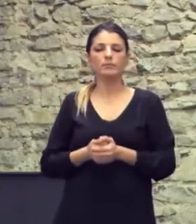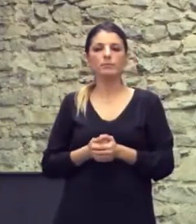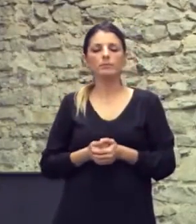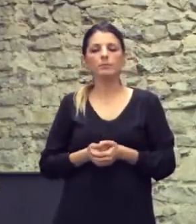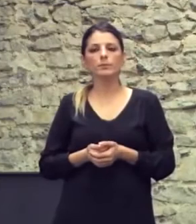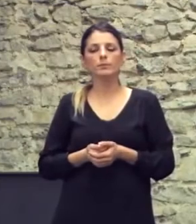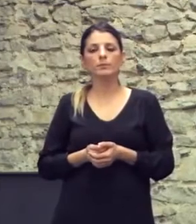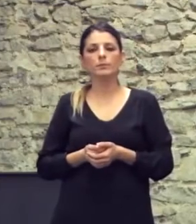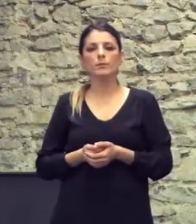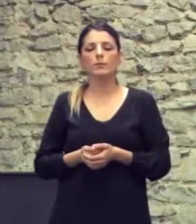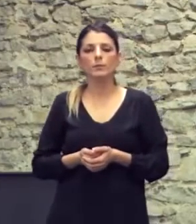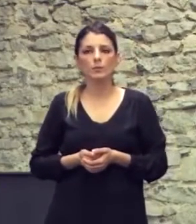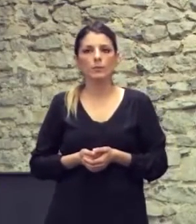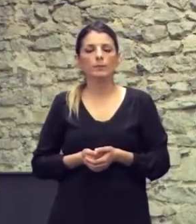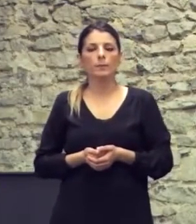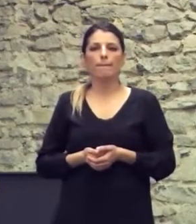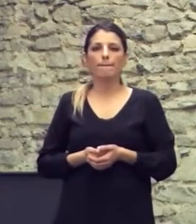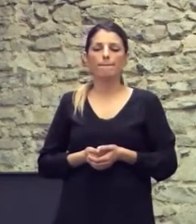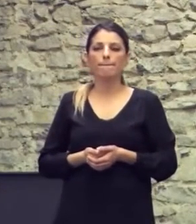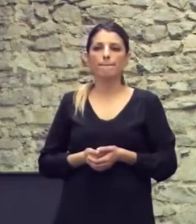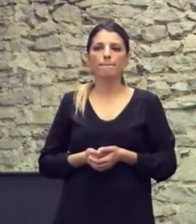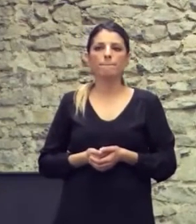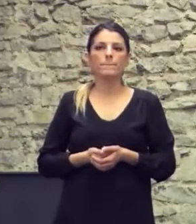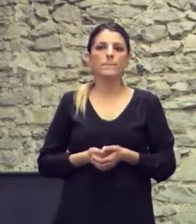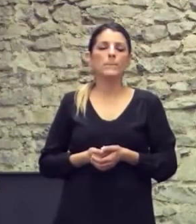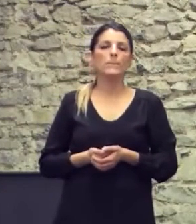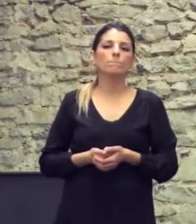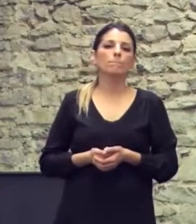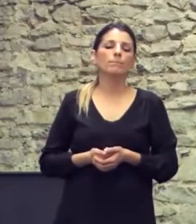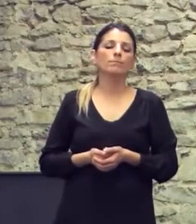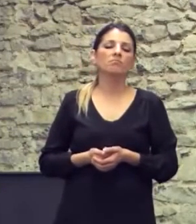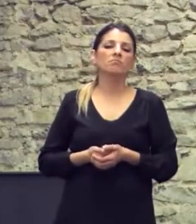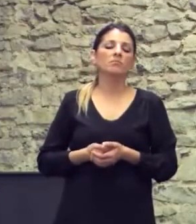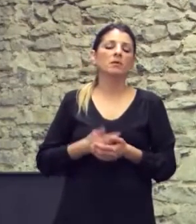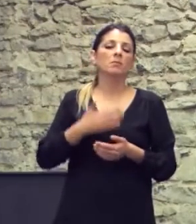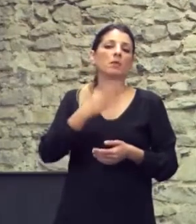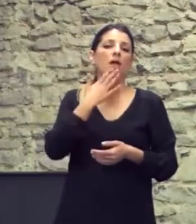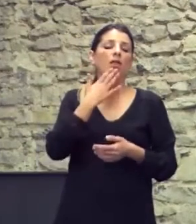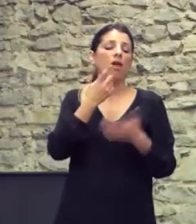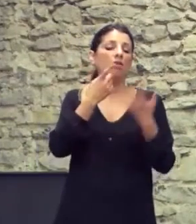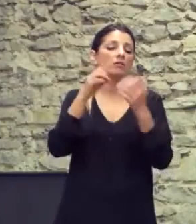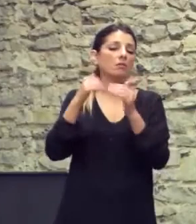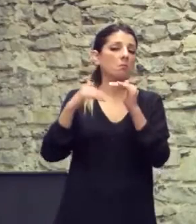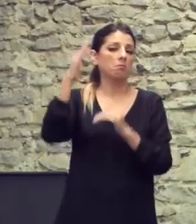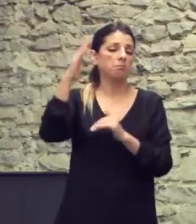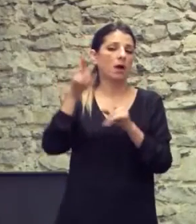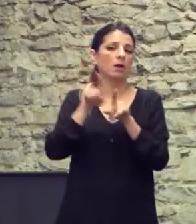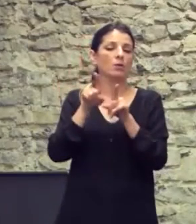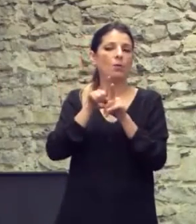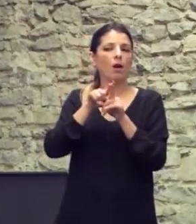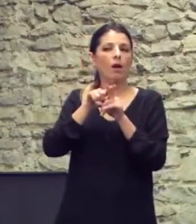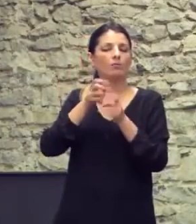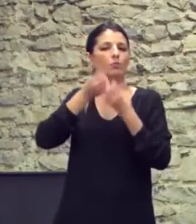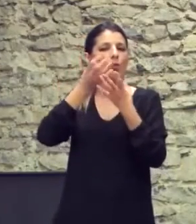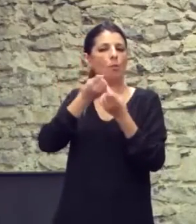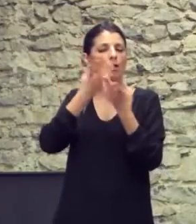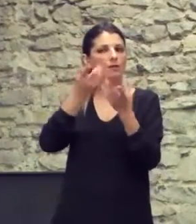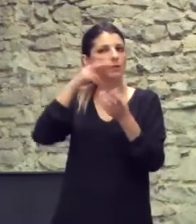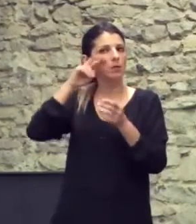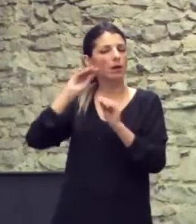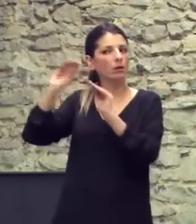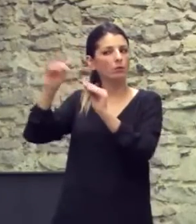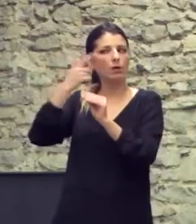70-80 urteko pertsonak entzutea beraien esperientzan inguruan hitz egiten. Ez dakit zentzua ikusiko diozen, baina nik nolabait ikusi nion.